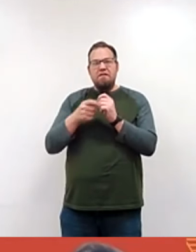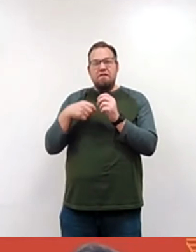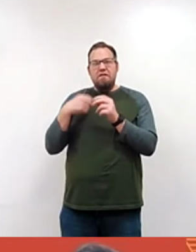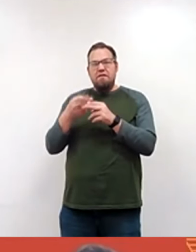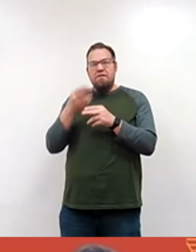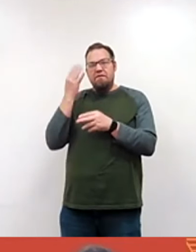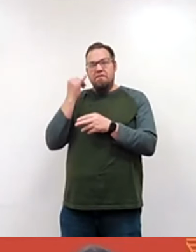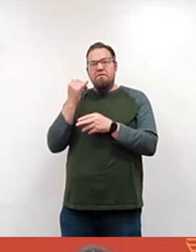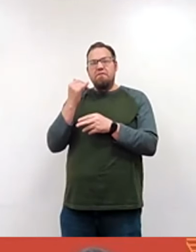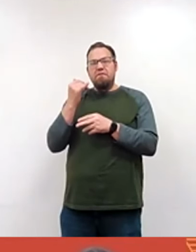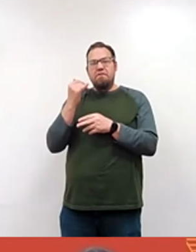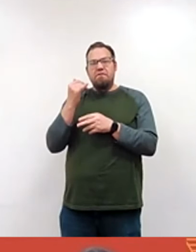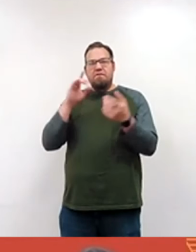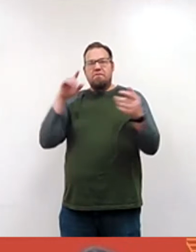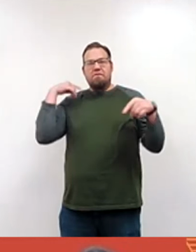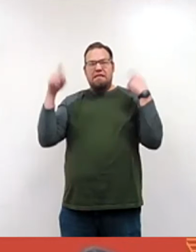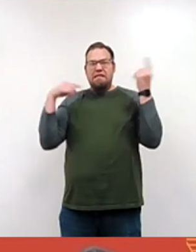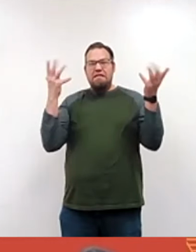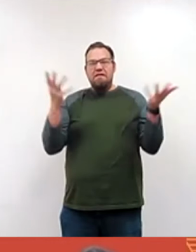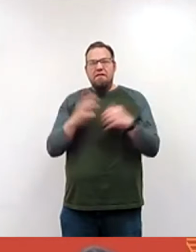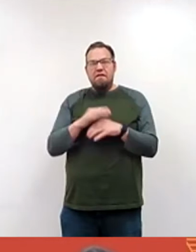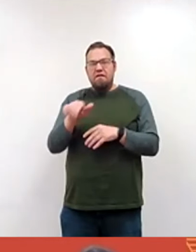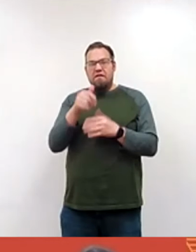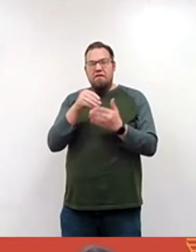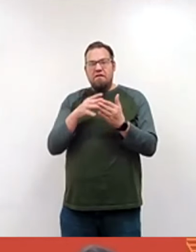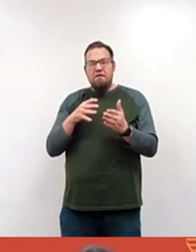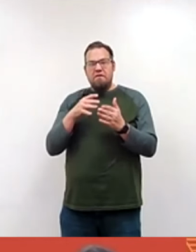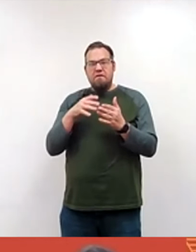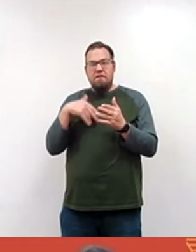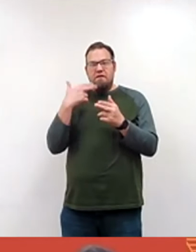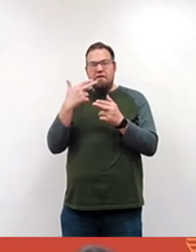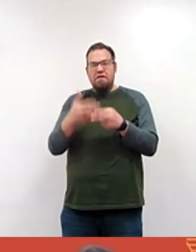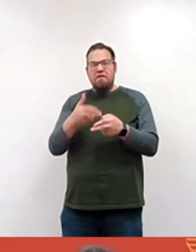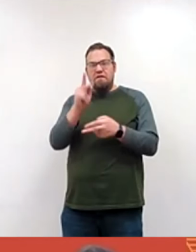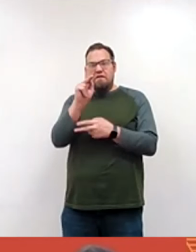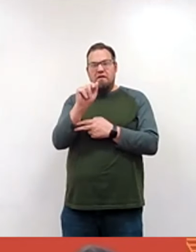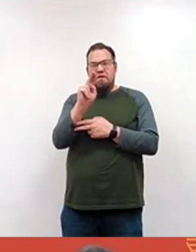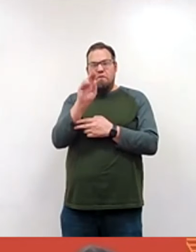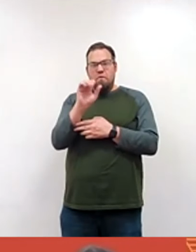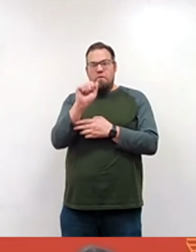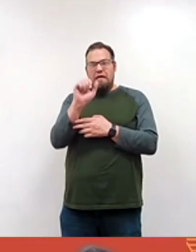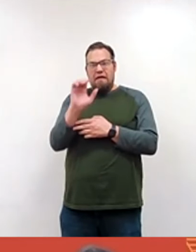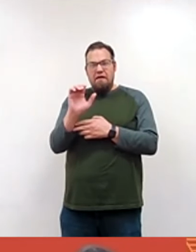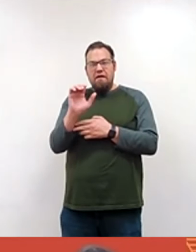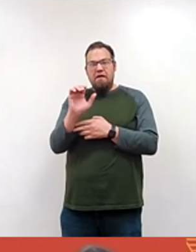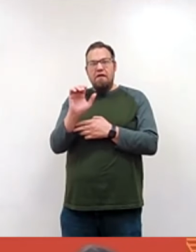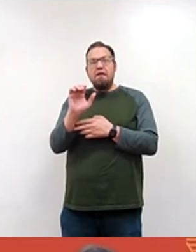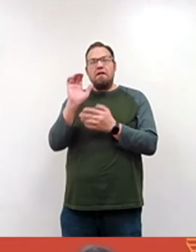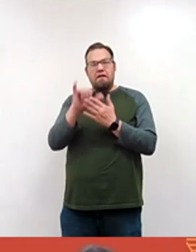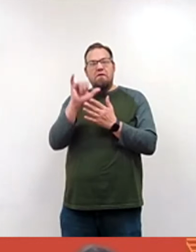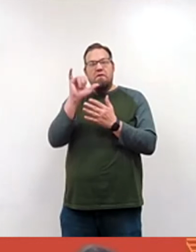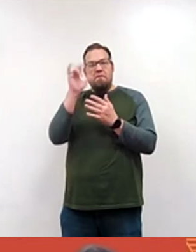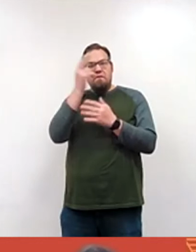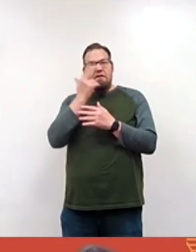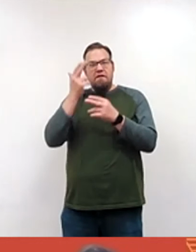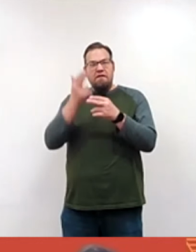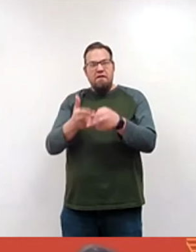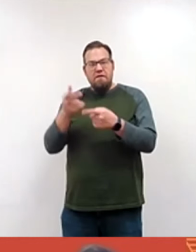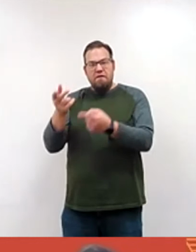يلقبونهم يدعونها بهورن وسوف تقول لهم نوم لا أن هذا ليس اسمي واسمي هذا الاسم